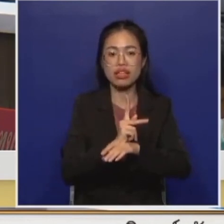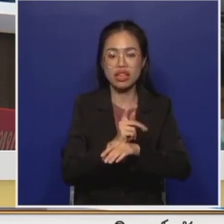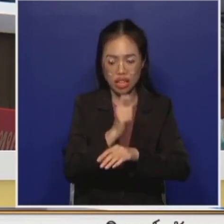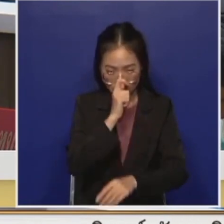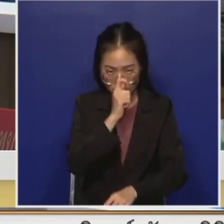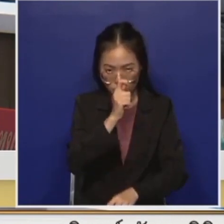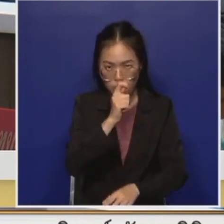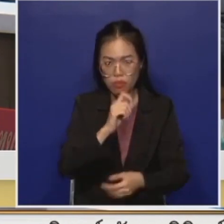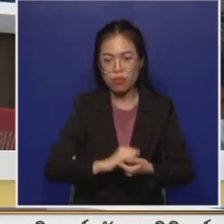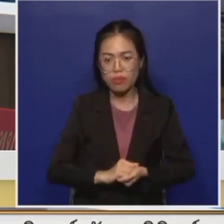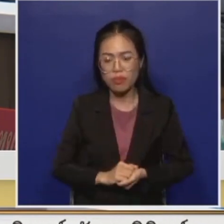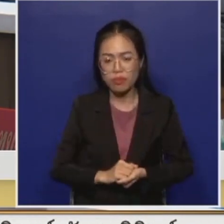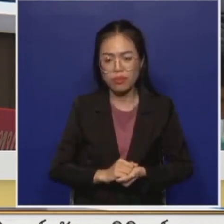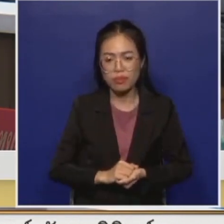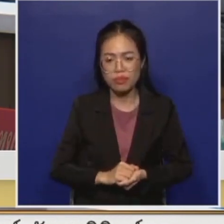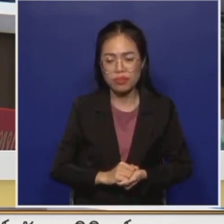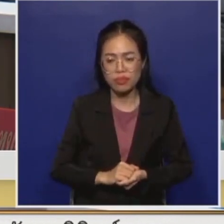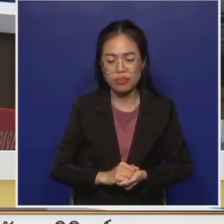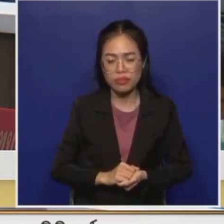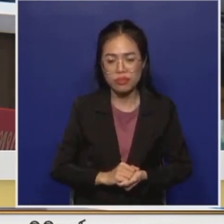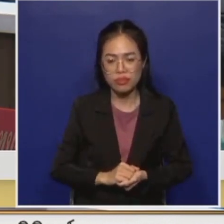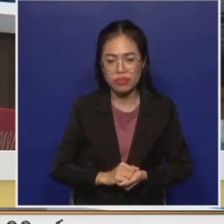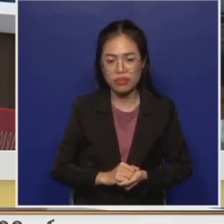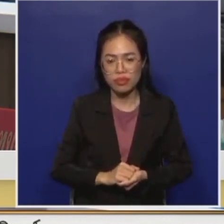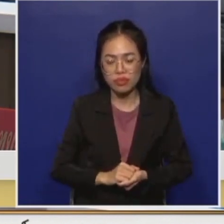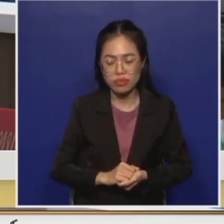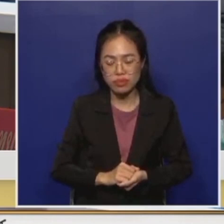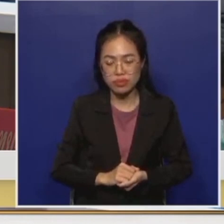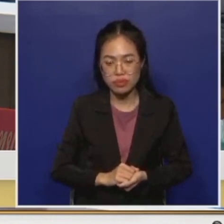ระเอกของงาน